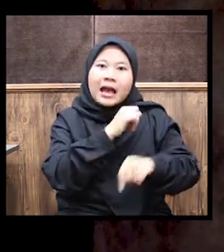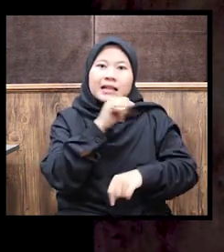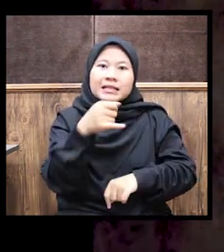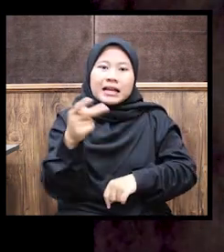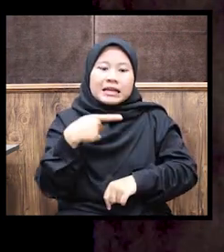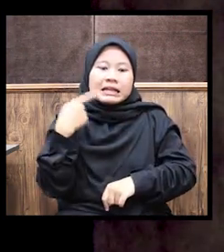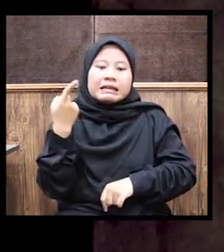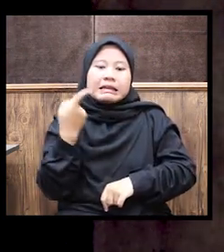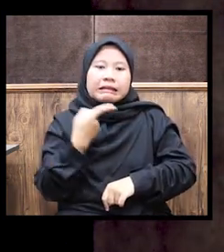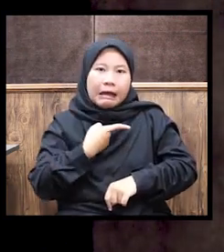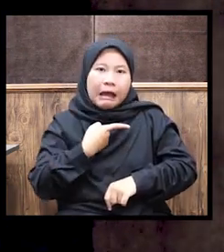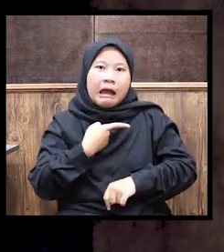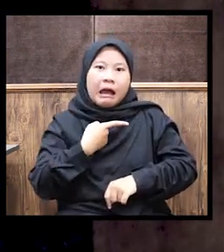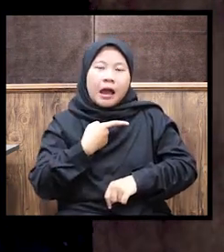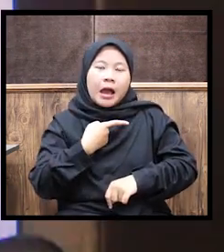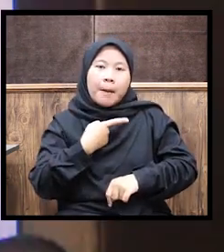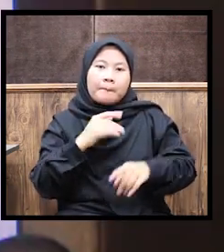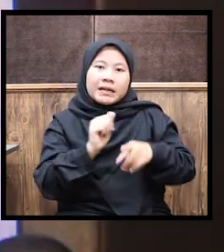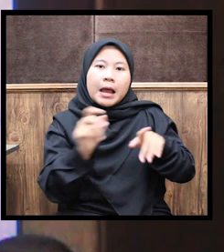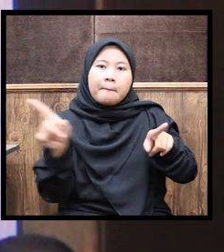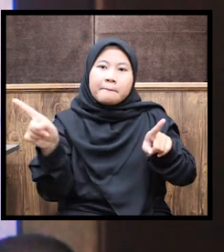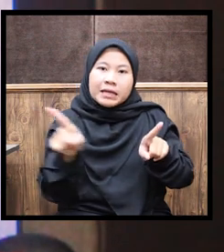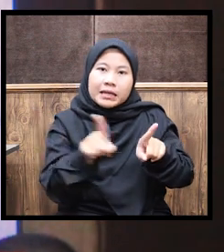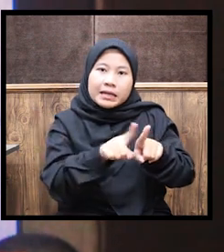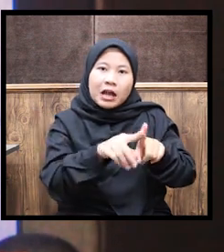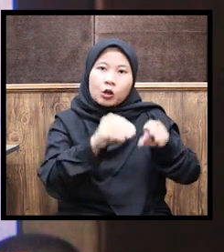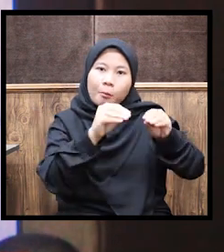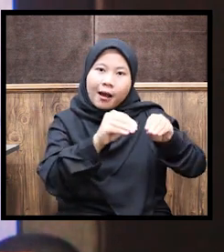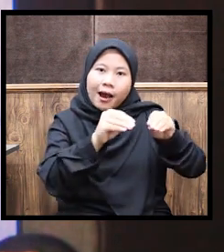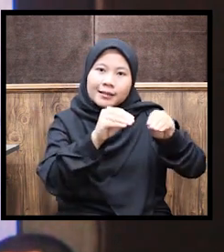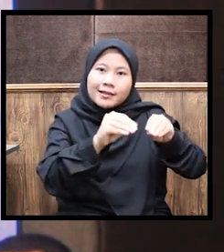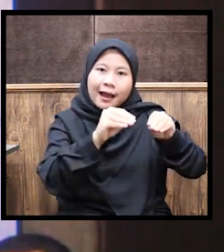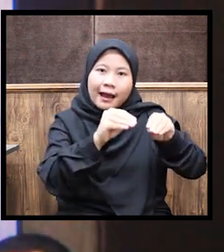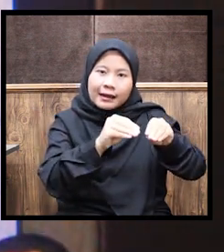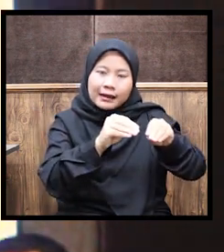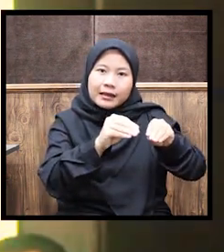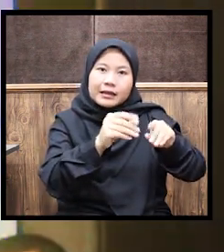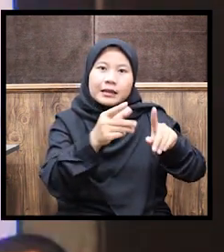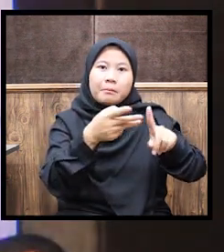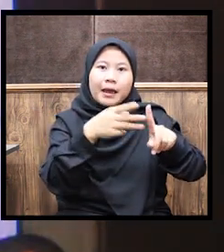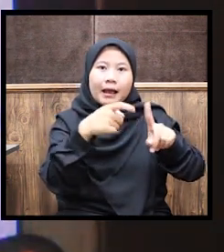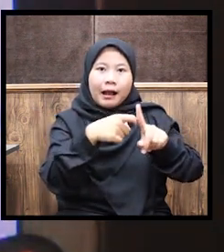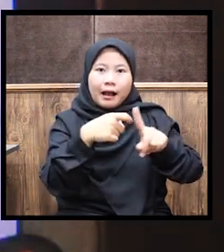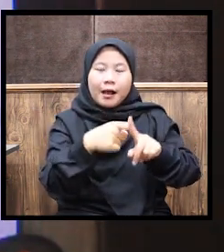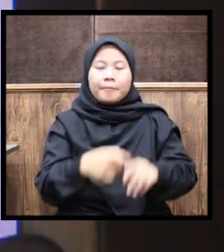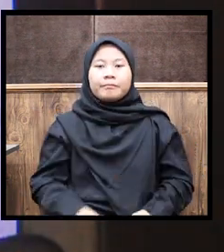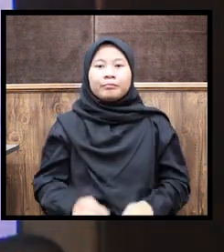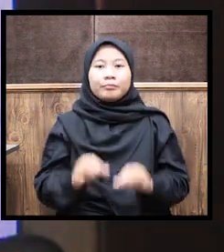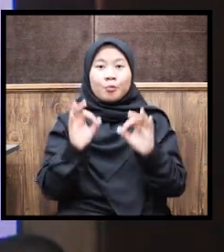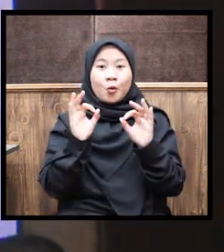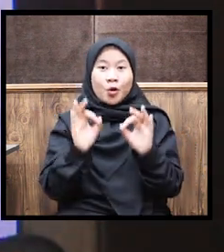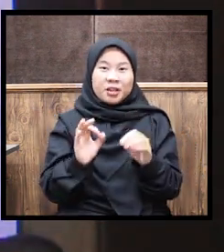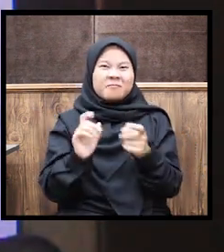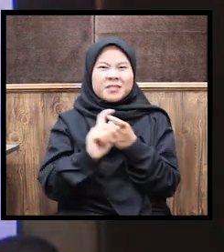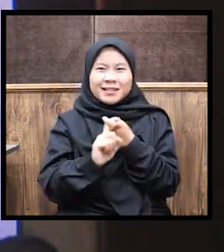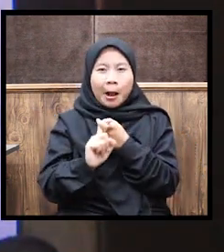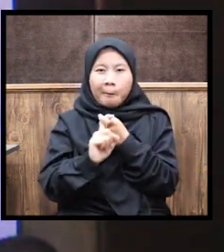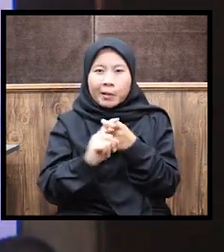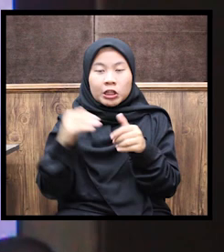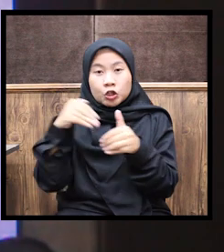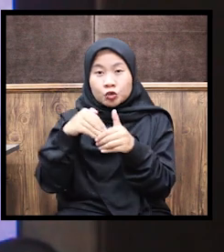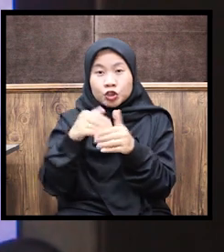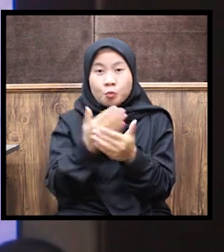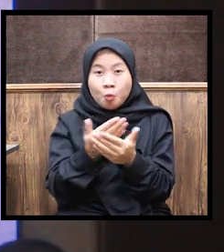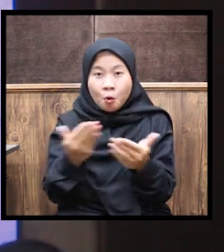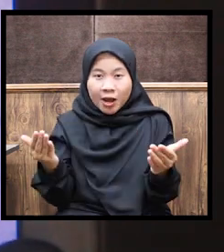bursa kerja khusus Iya betul oke Pak he ee sobat inklusi sekalian saya highlight untuk